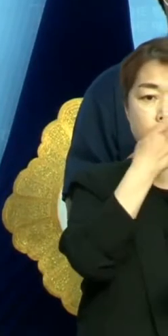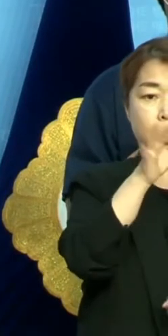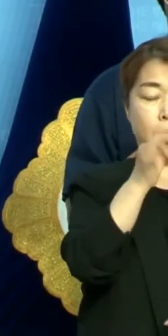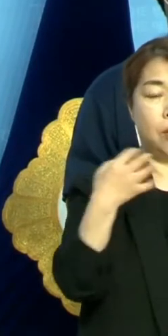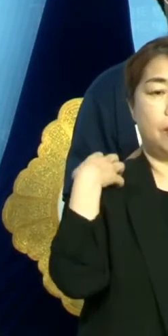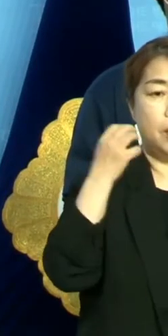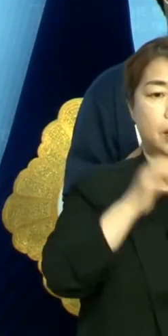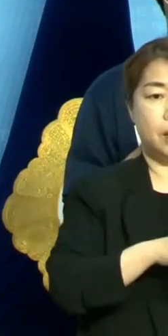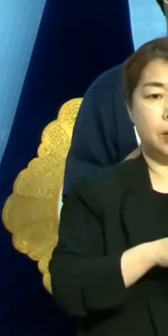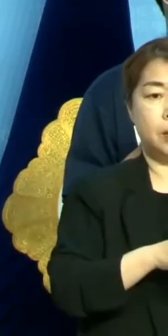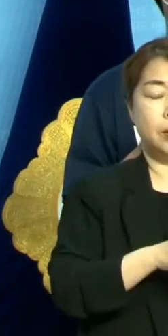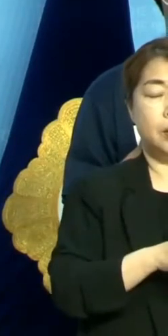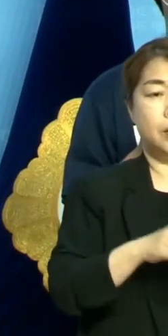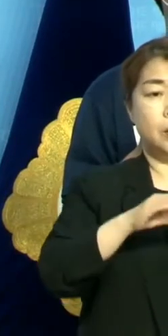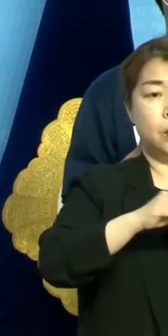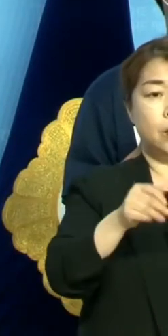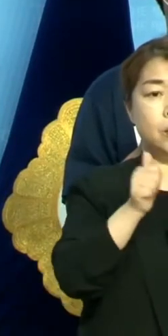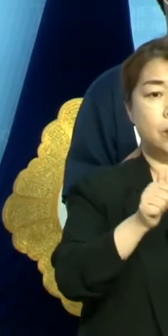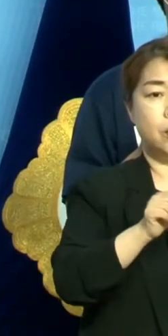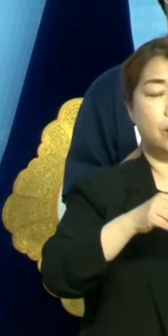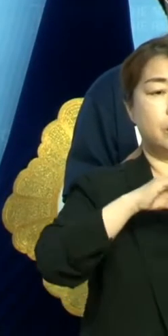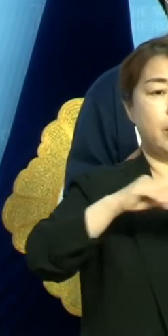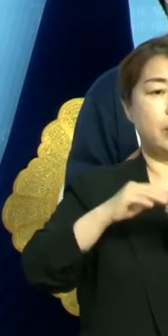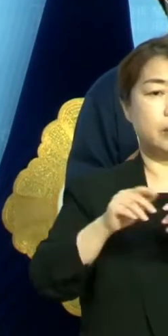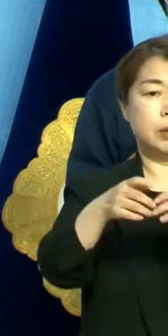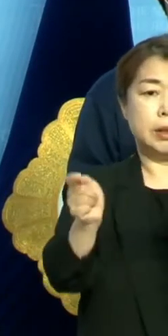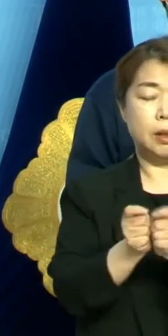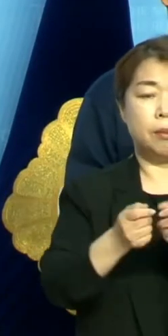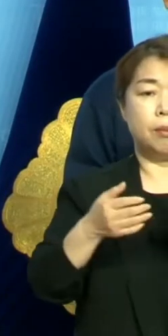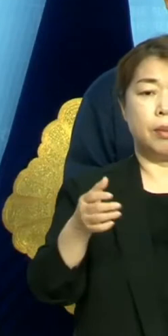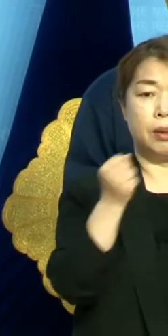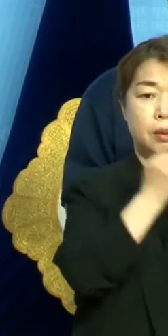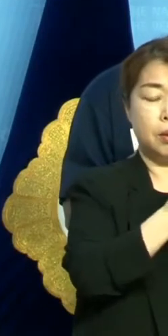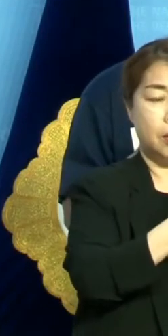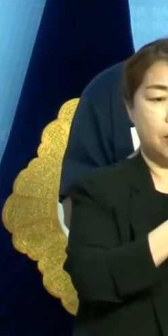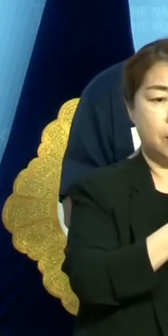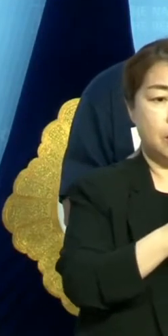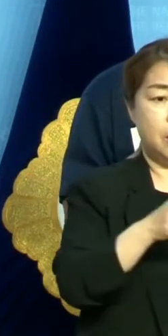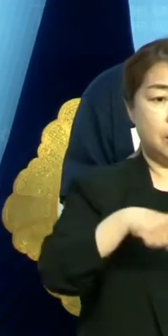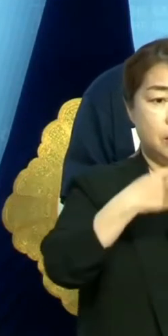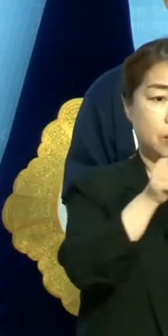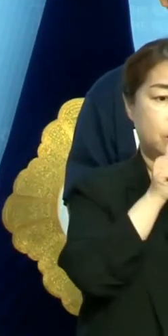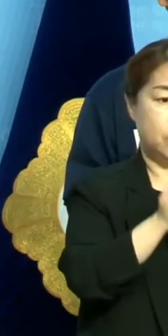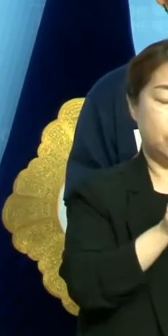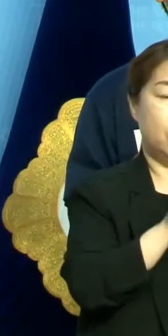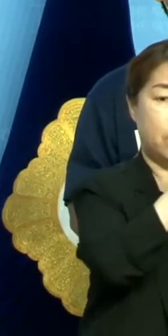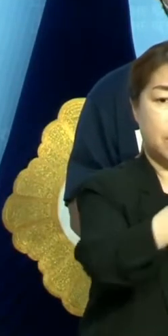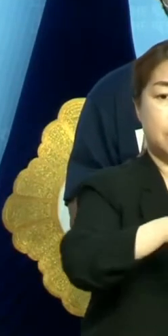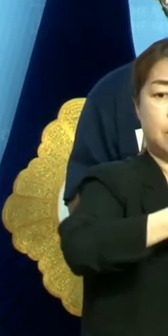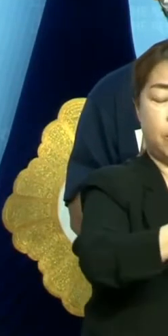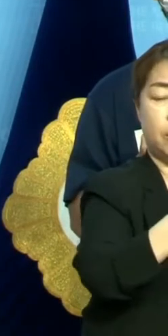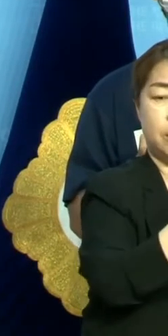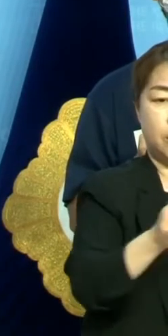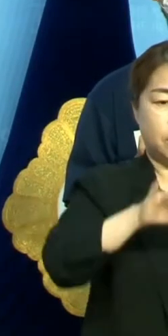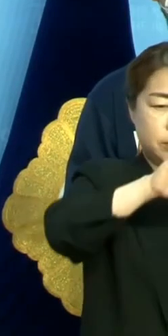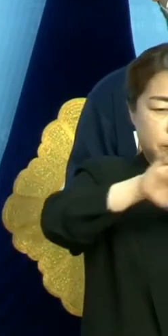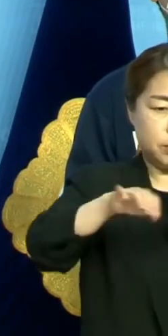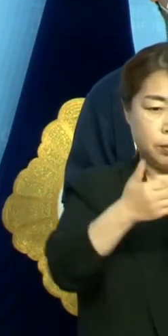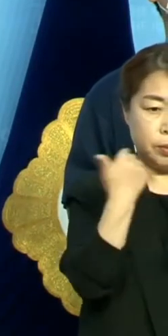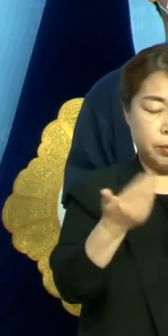소송 대응 팀을 만들어서 등록금 반환 소송 n4 며 한 학생들을 색출하고 탄 앞에 왔으며 불이익을 가려